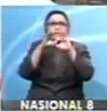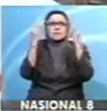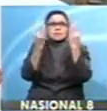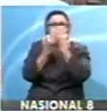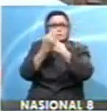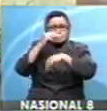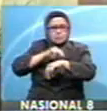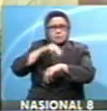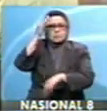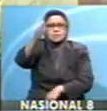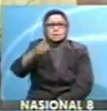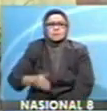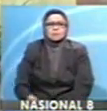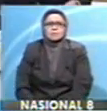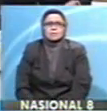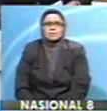masa